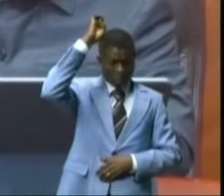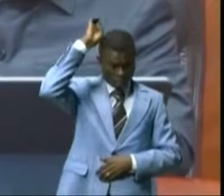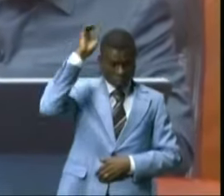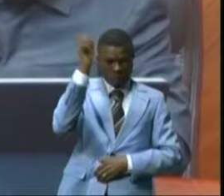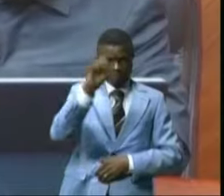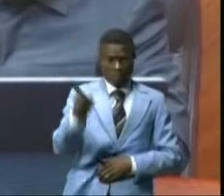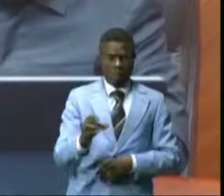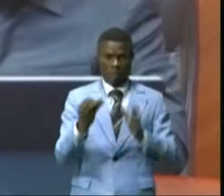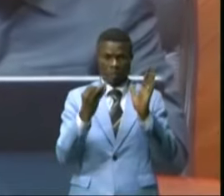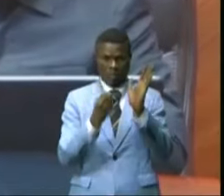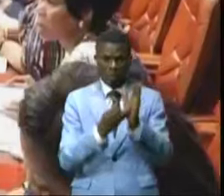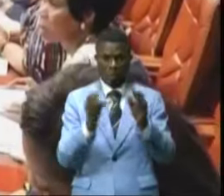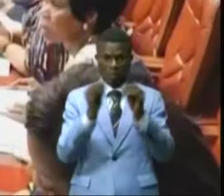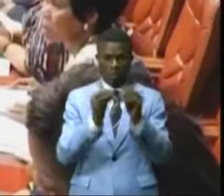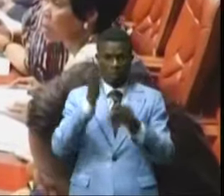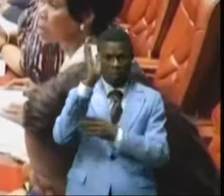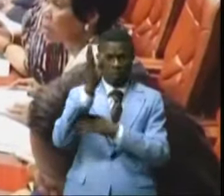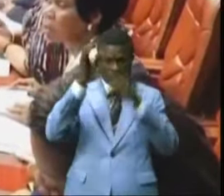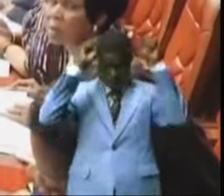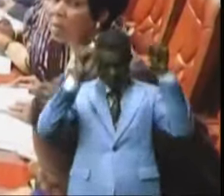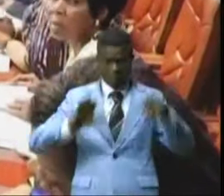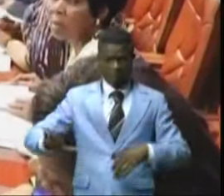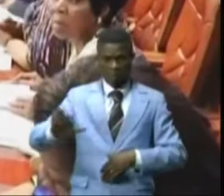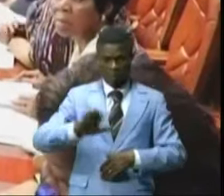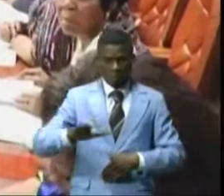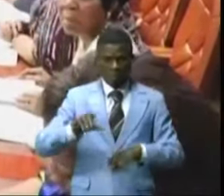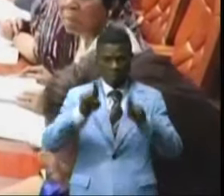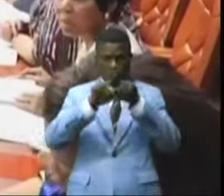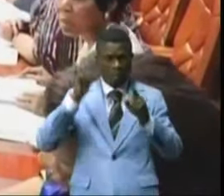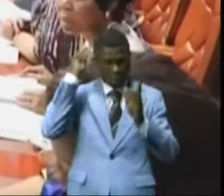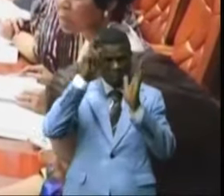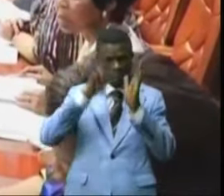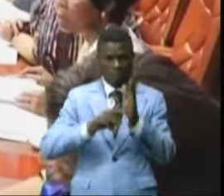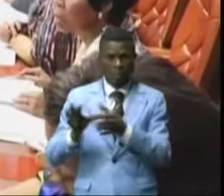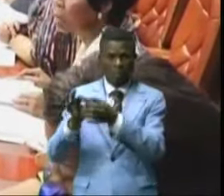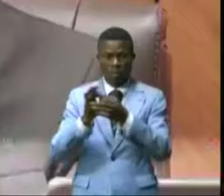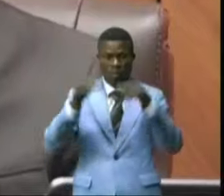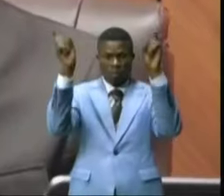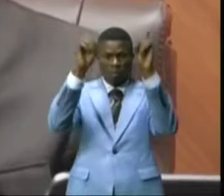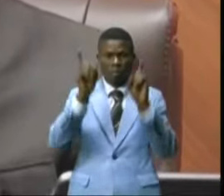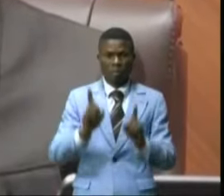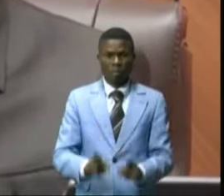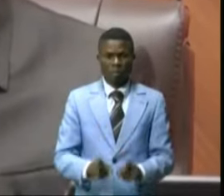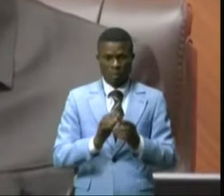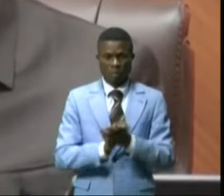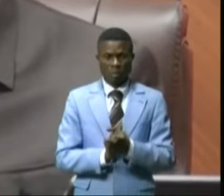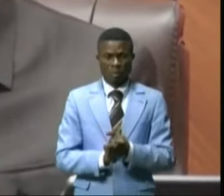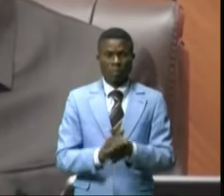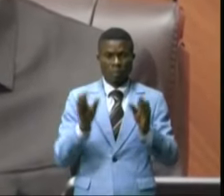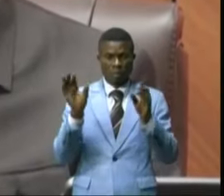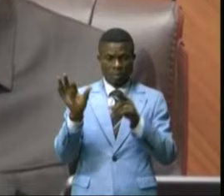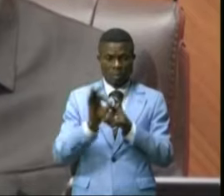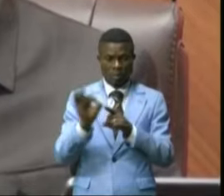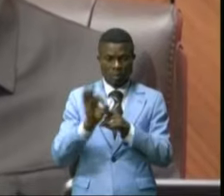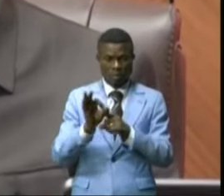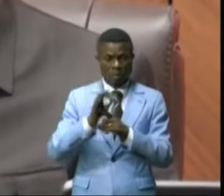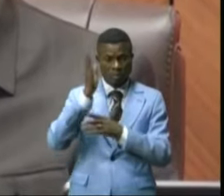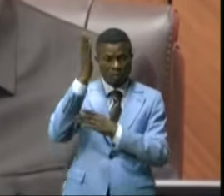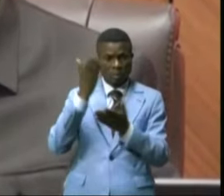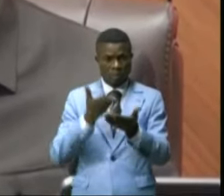session ordinaire de la conférence des chefs d'État et des gouvernements de l'Union africaine. Cette session avait pour